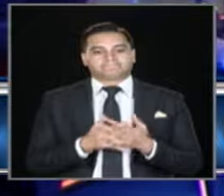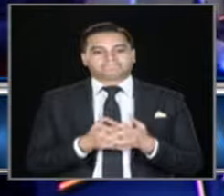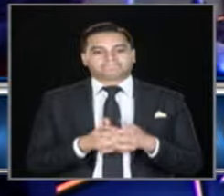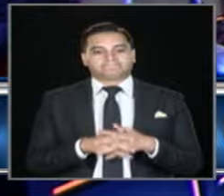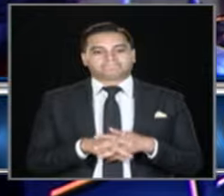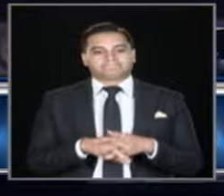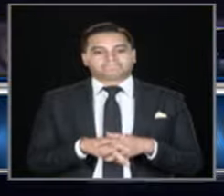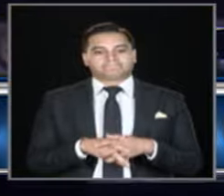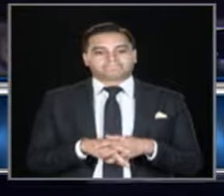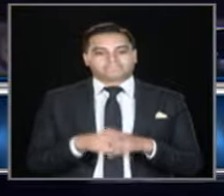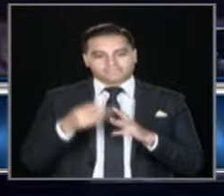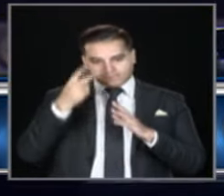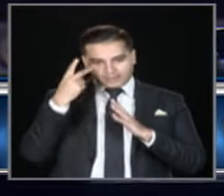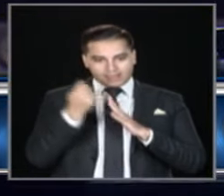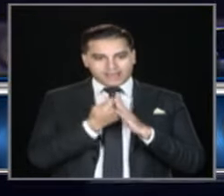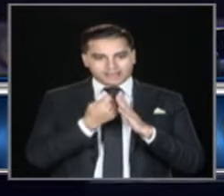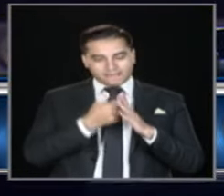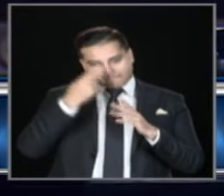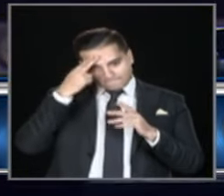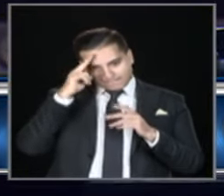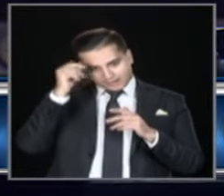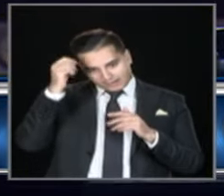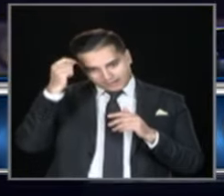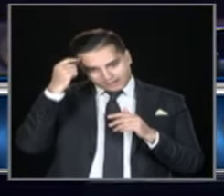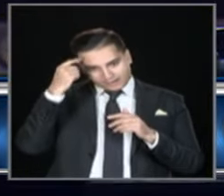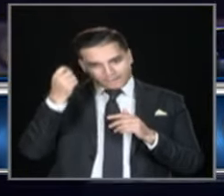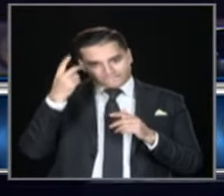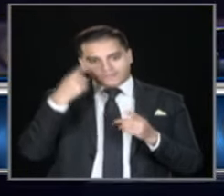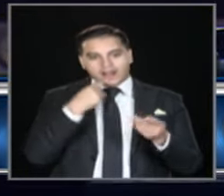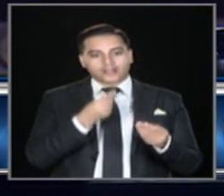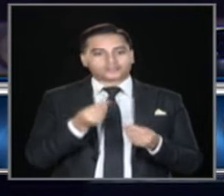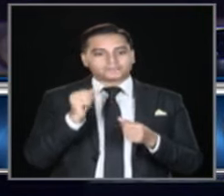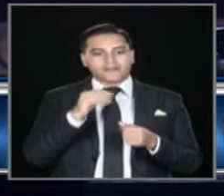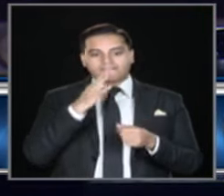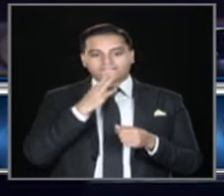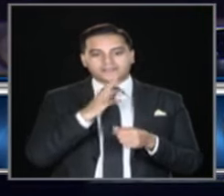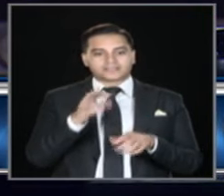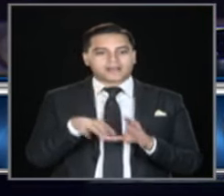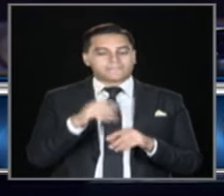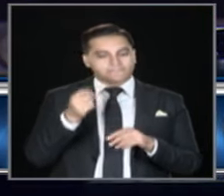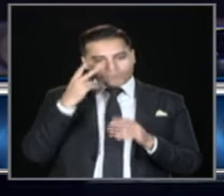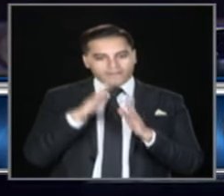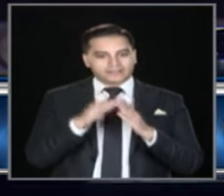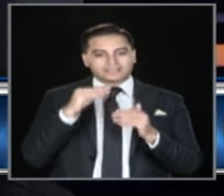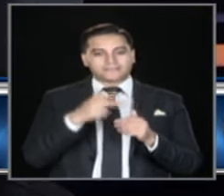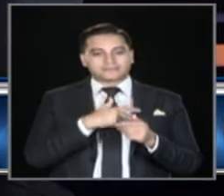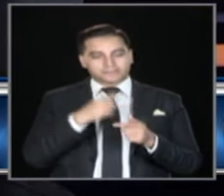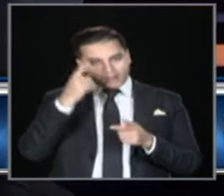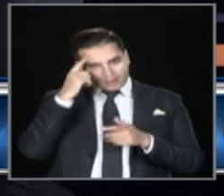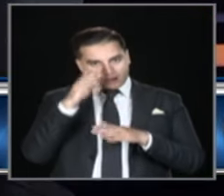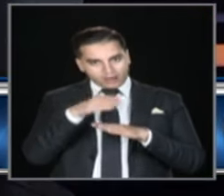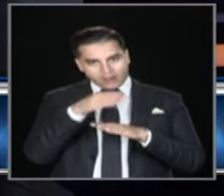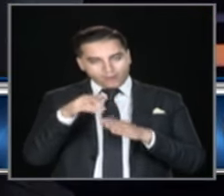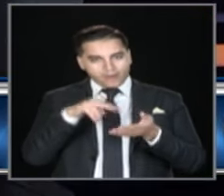التالت ادب من هو الفيلسوف الفرنسي مؤلف كتاب قواعد لتوجيه الفكر